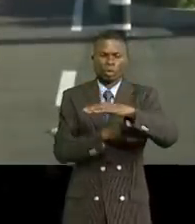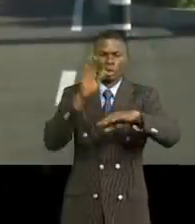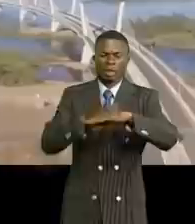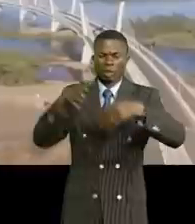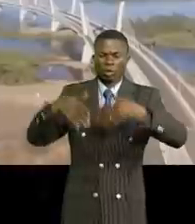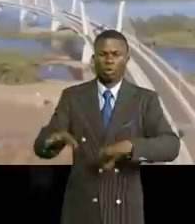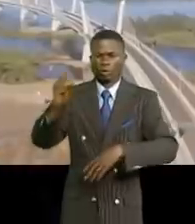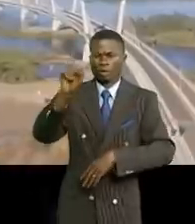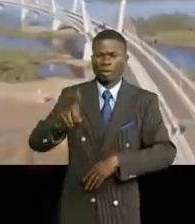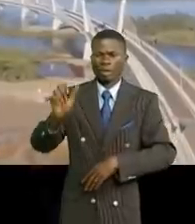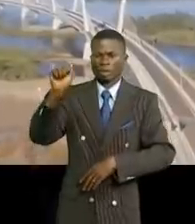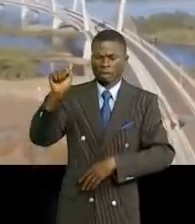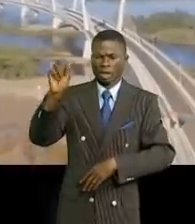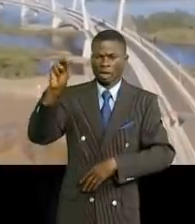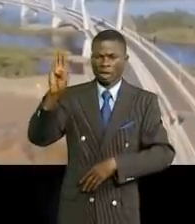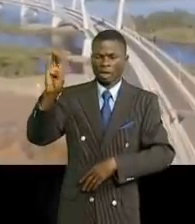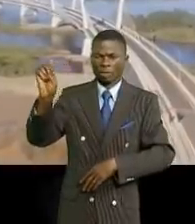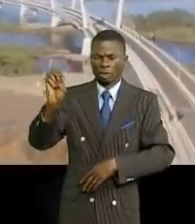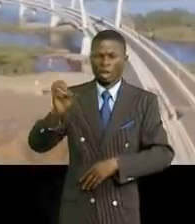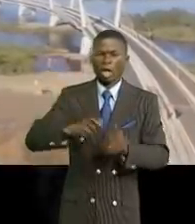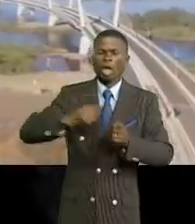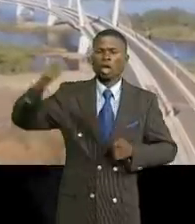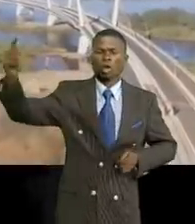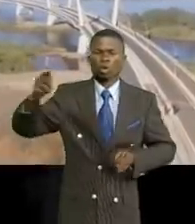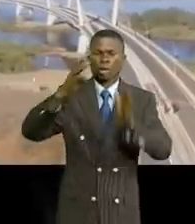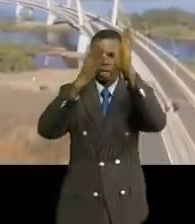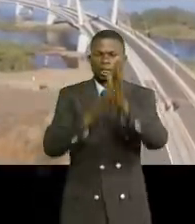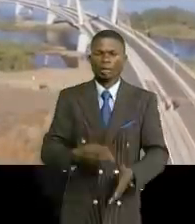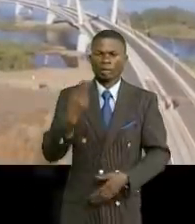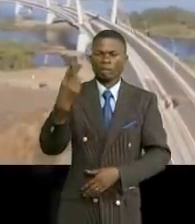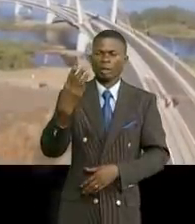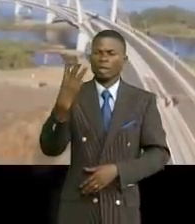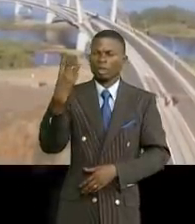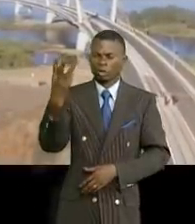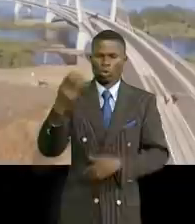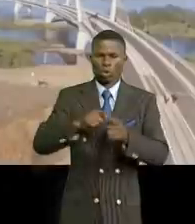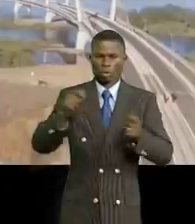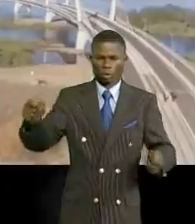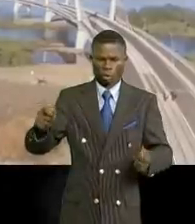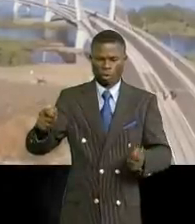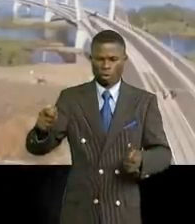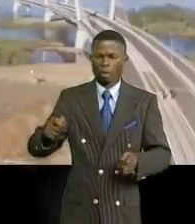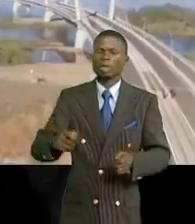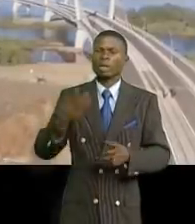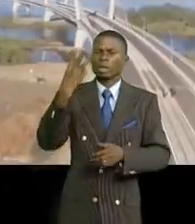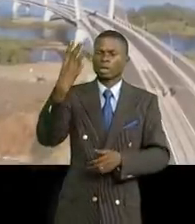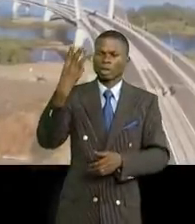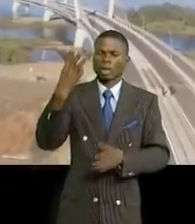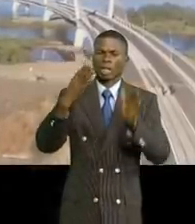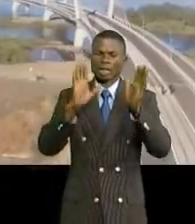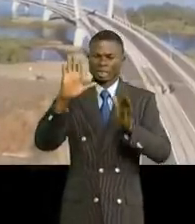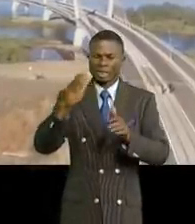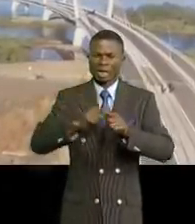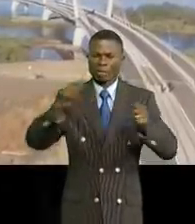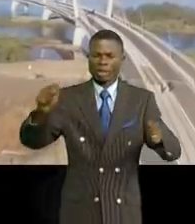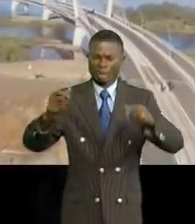et long de 923 m de longueur et 10,5 mètres de largeur n'oubliez pas que ce